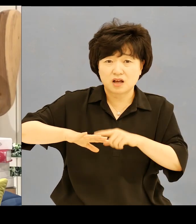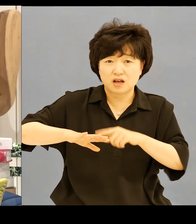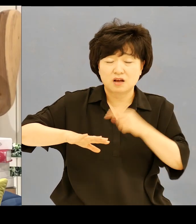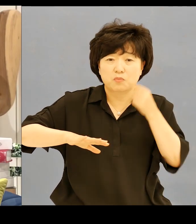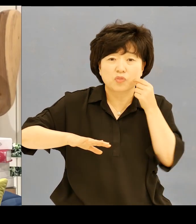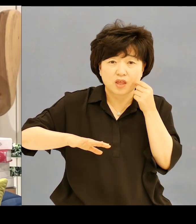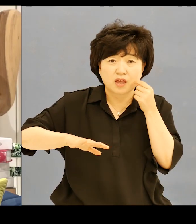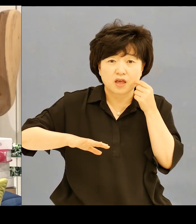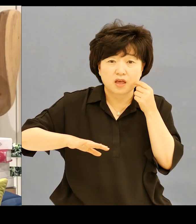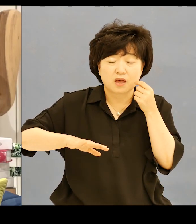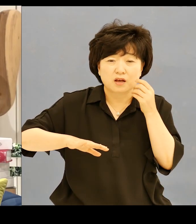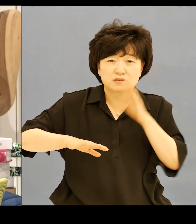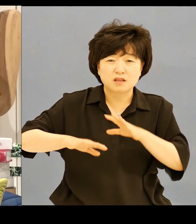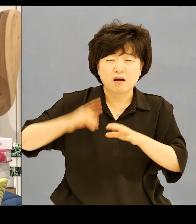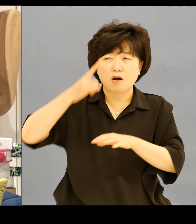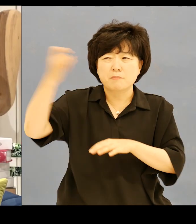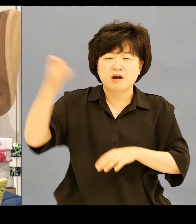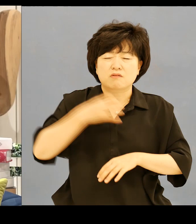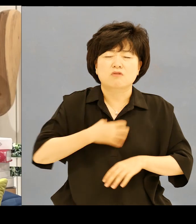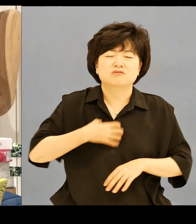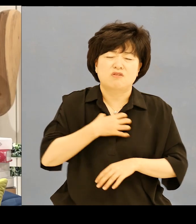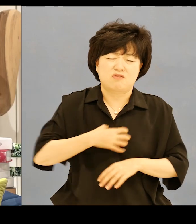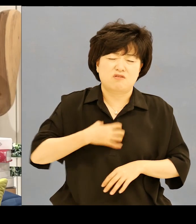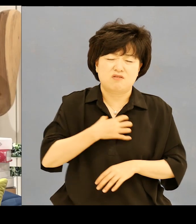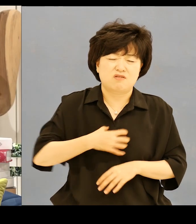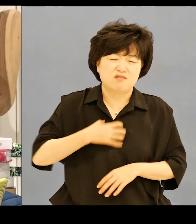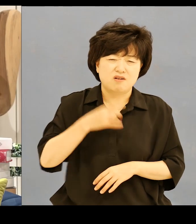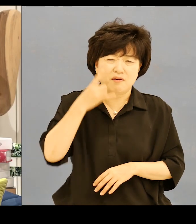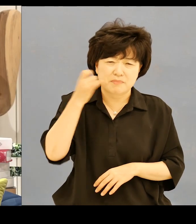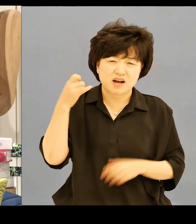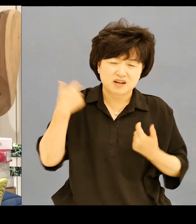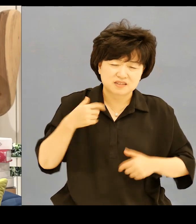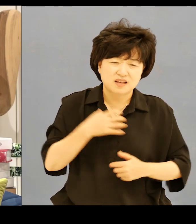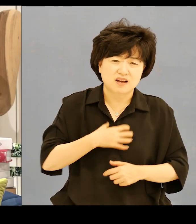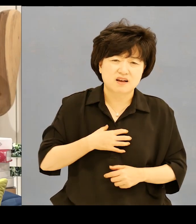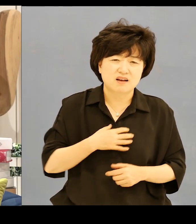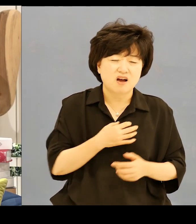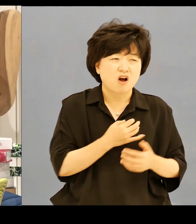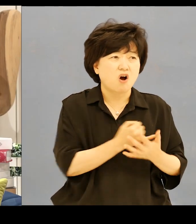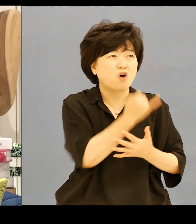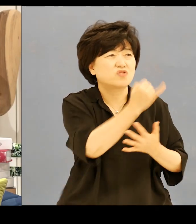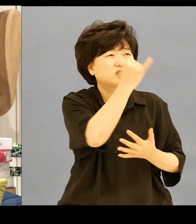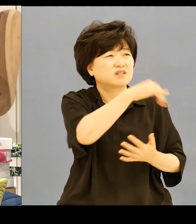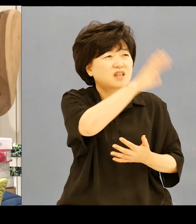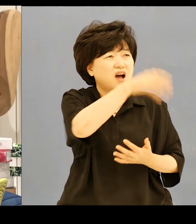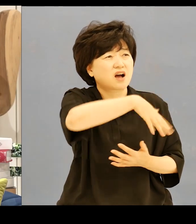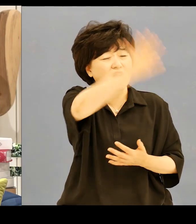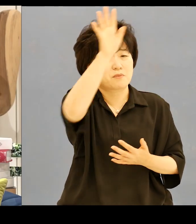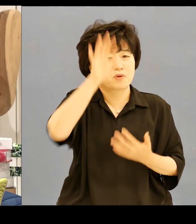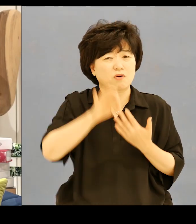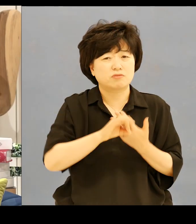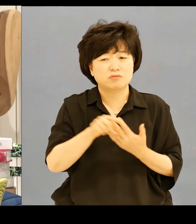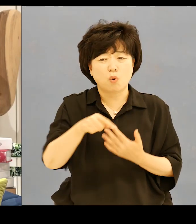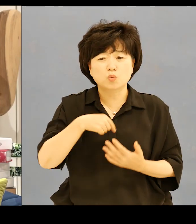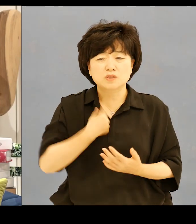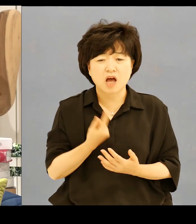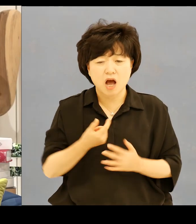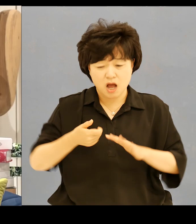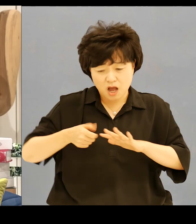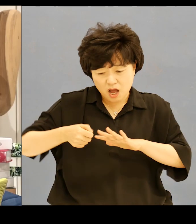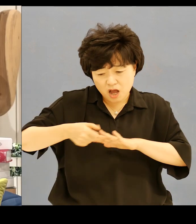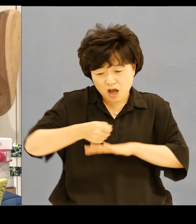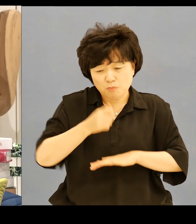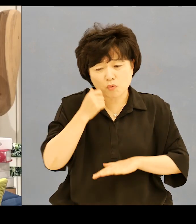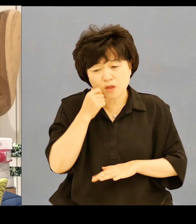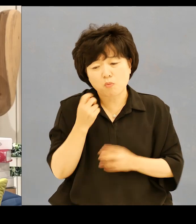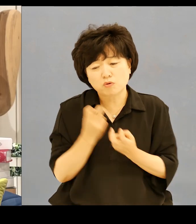나중에 언니들 벌써 시집 갔지만 그 당시에 이제 엄마가 언니들 시집 가고 나면은 이제 너도 이거를 네가 혼자